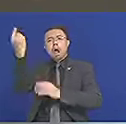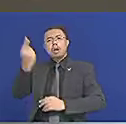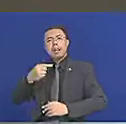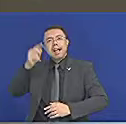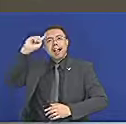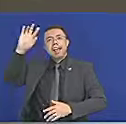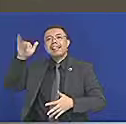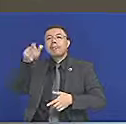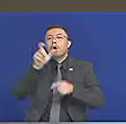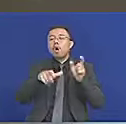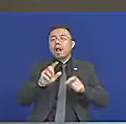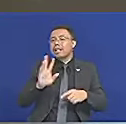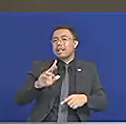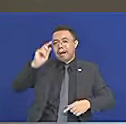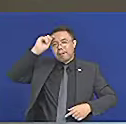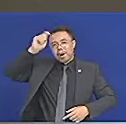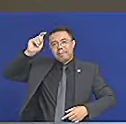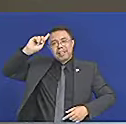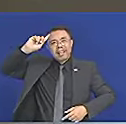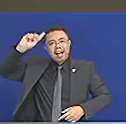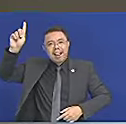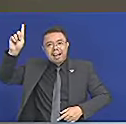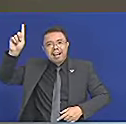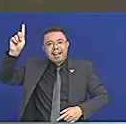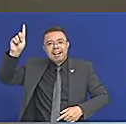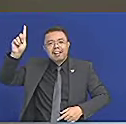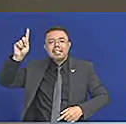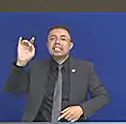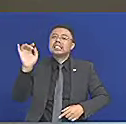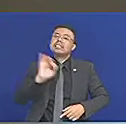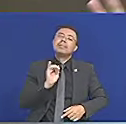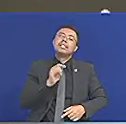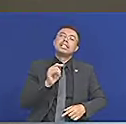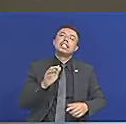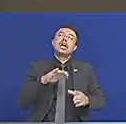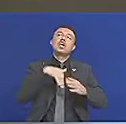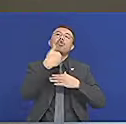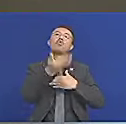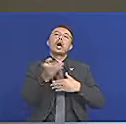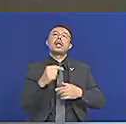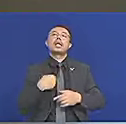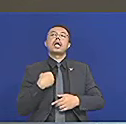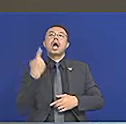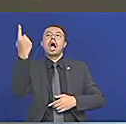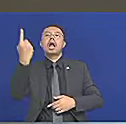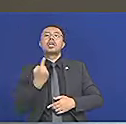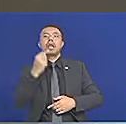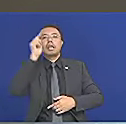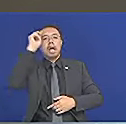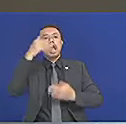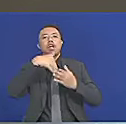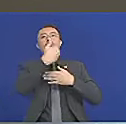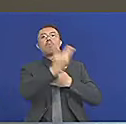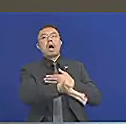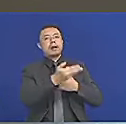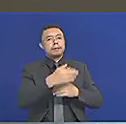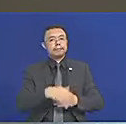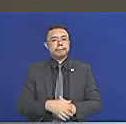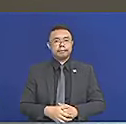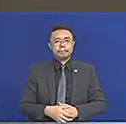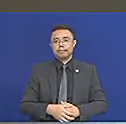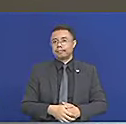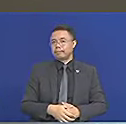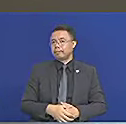Tetapi orang-orang yang tidak menghormati Allah, dia sebenarnya keluar dari hadirat Allah.